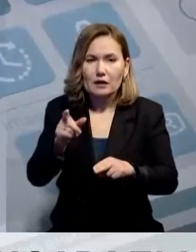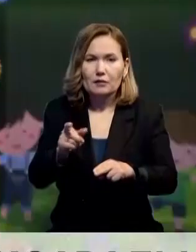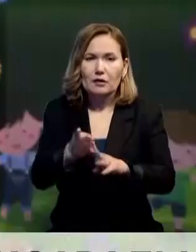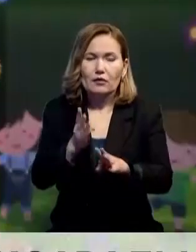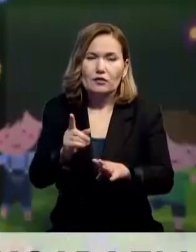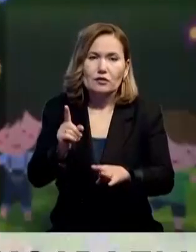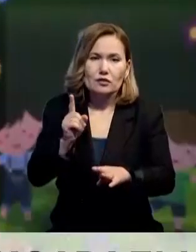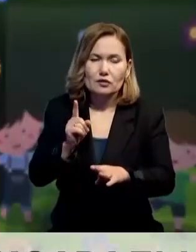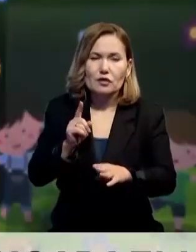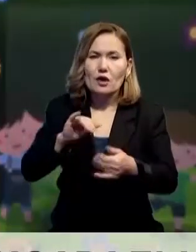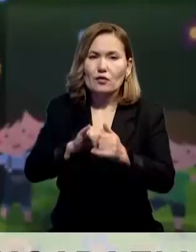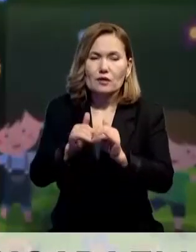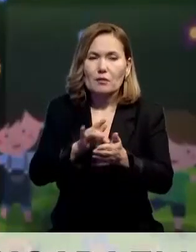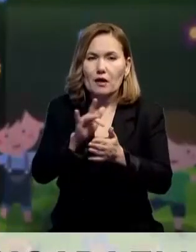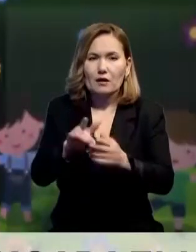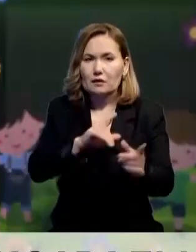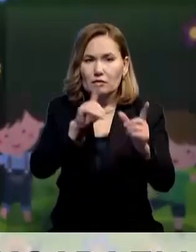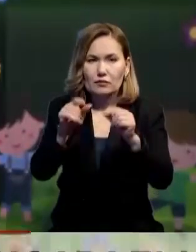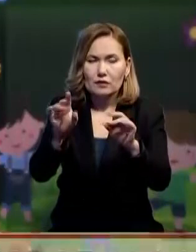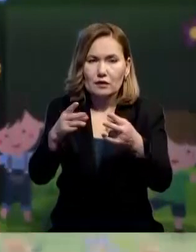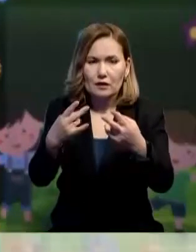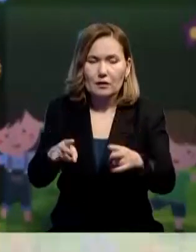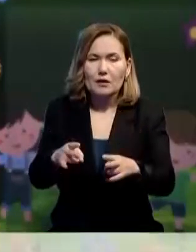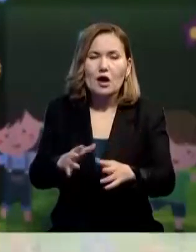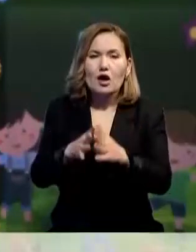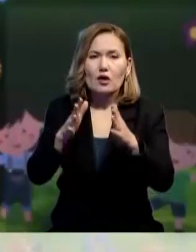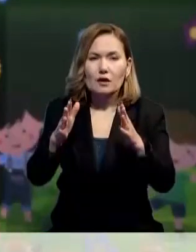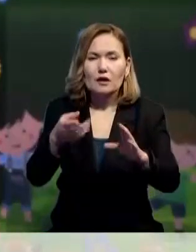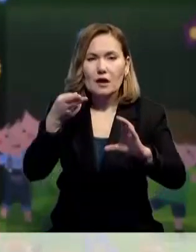көп. Ең ірі, ең үлкен аппарат ол МРТ аппарат.